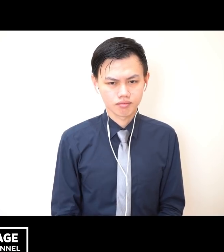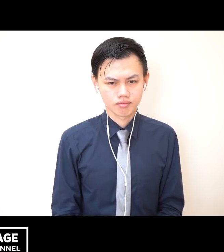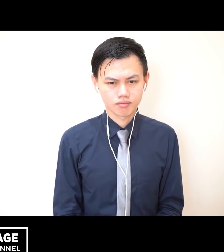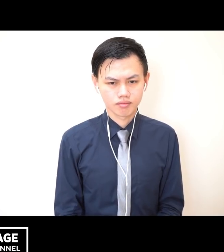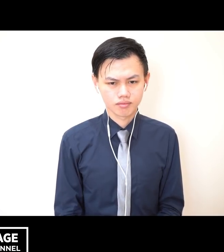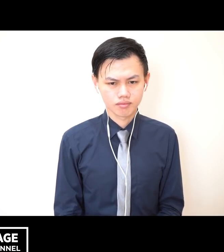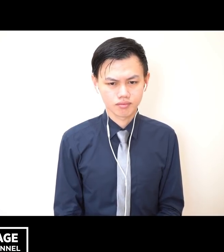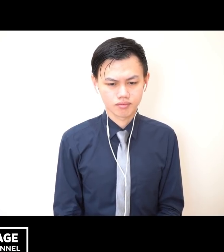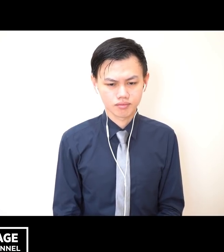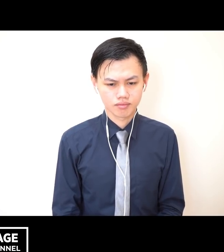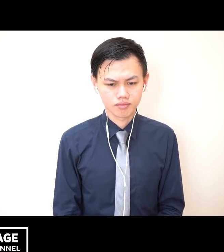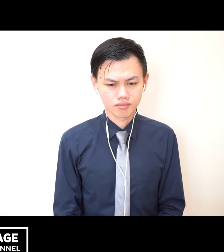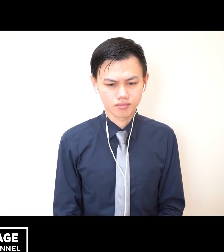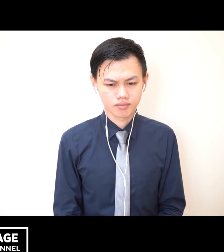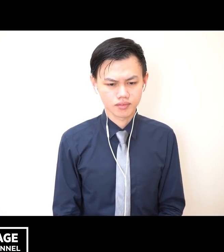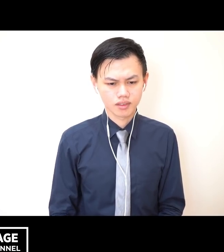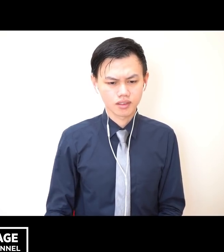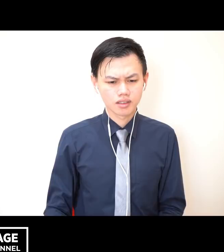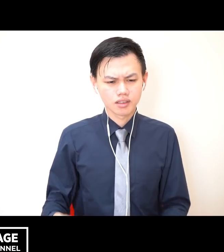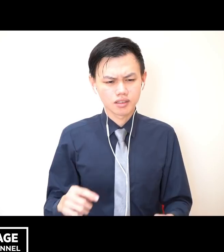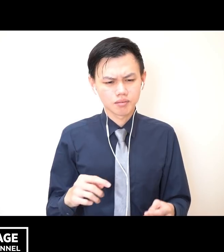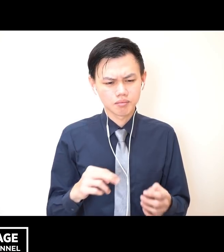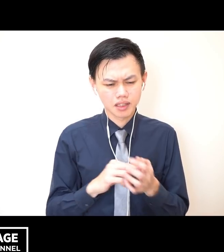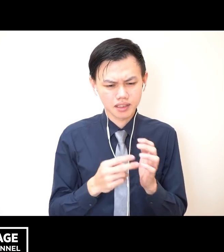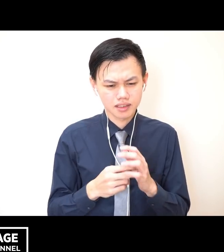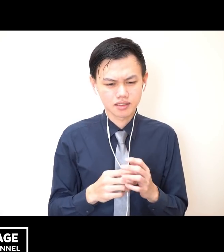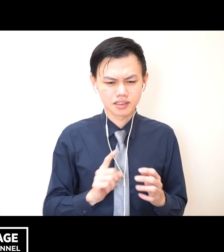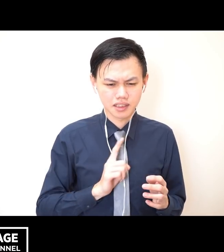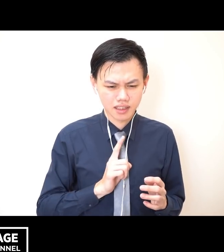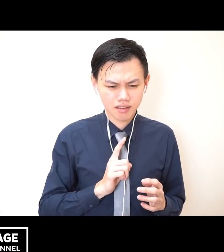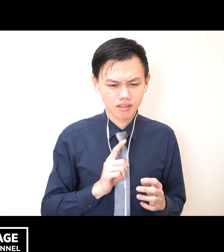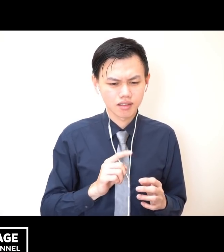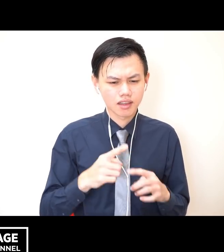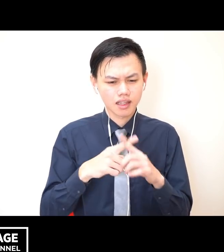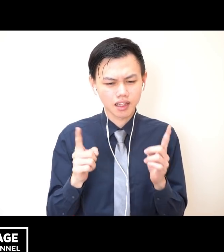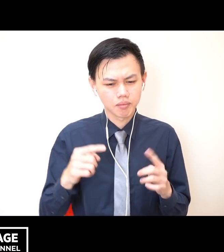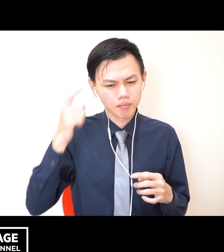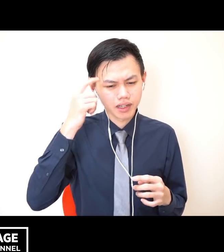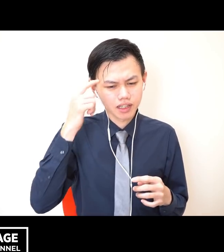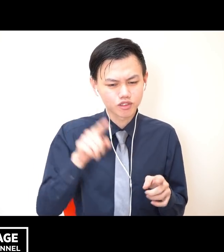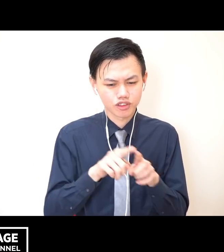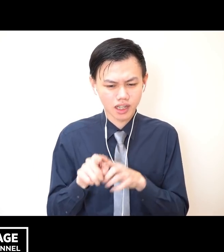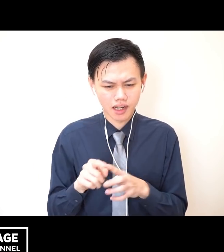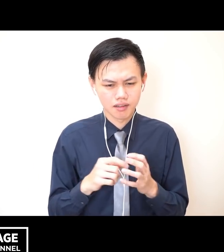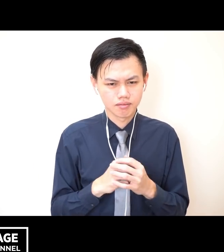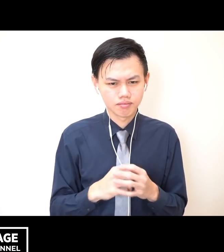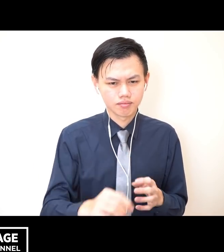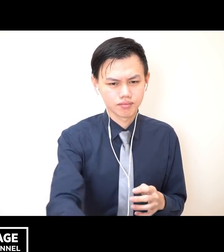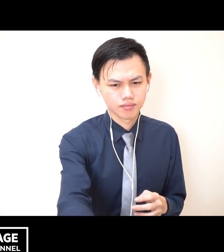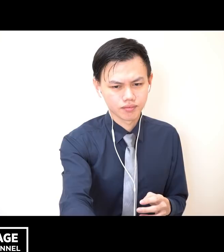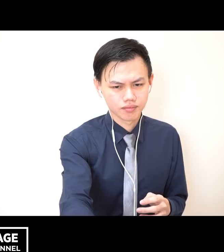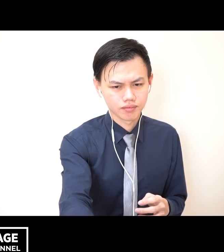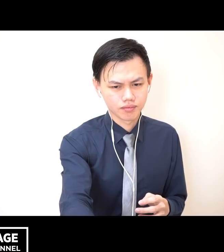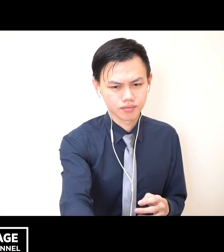Janganlah kamu memikirkan kepentinganmu sendiri, tetapi pikirkanlah juga kepentingan orang